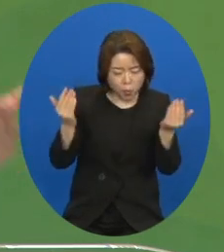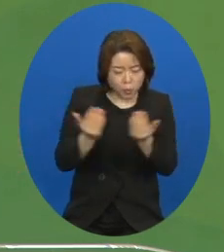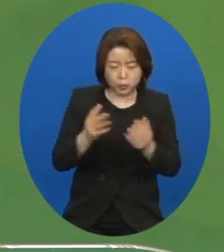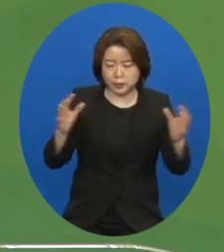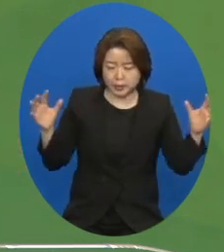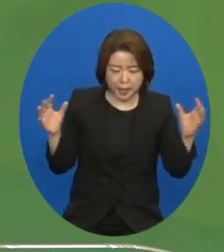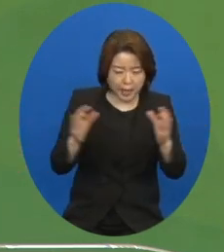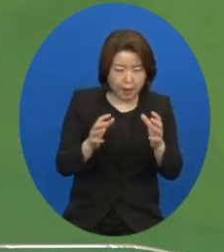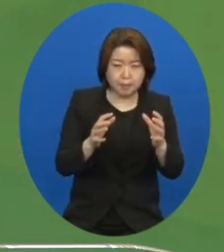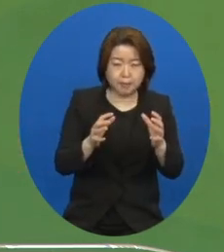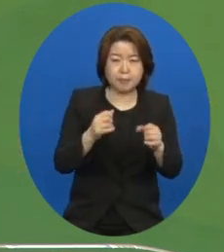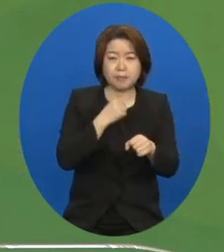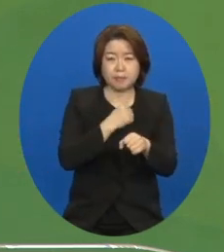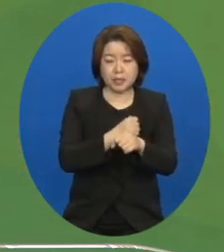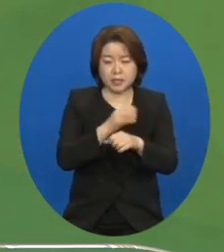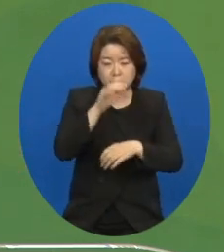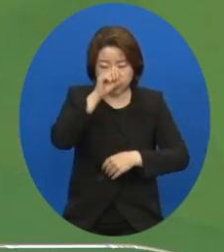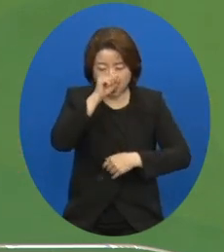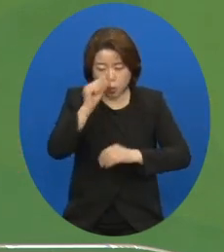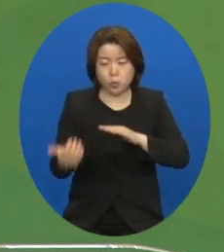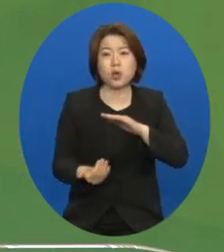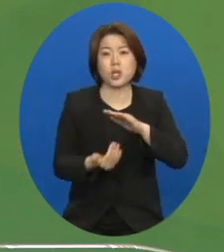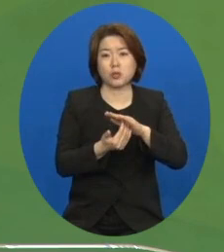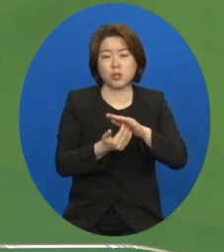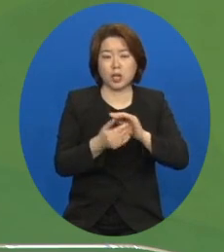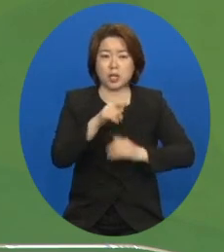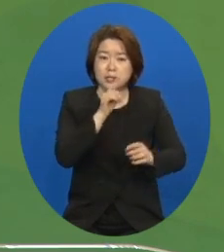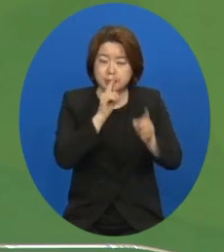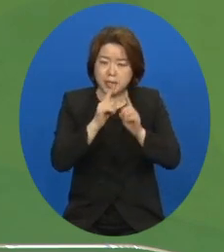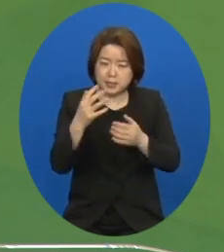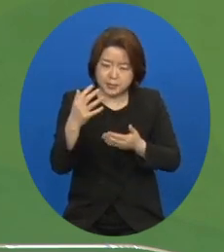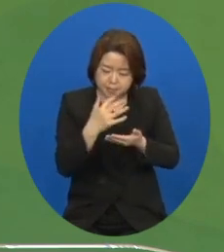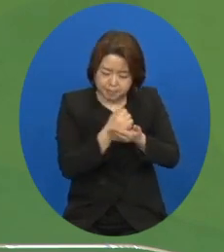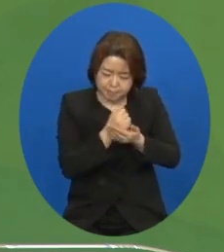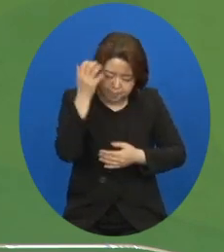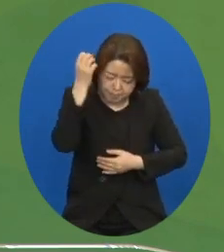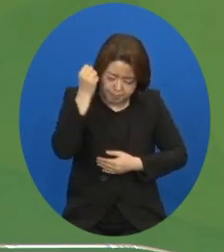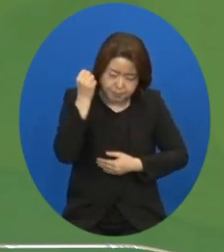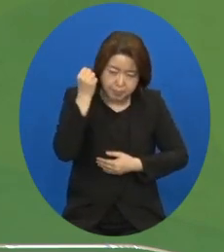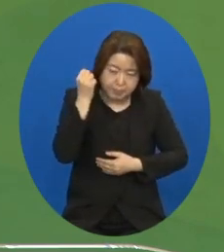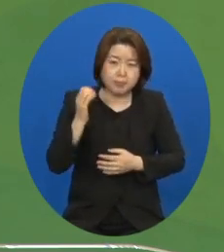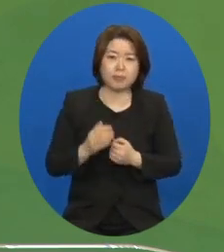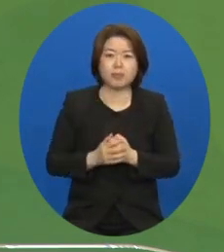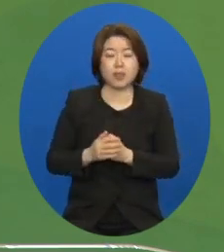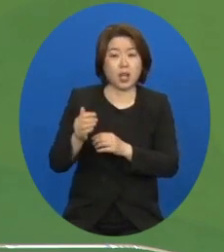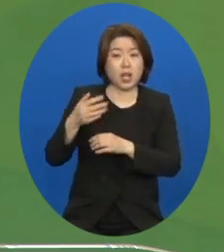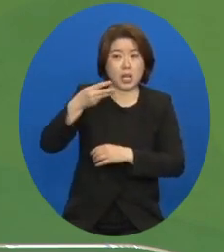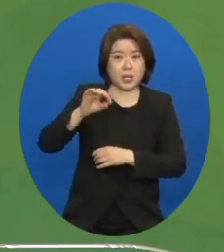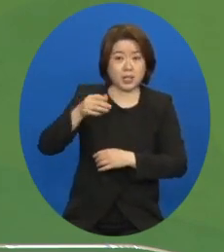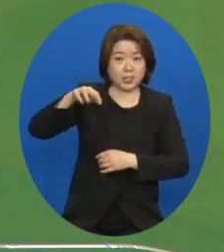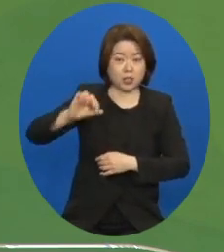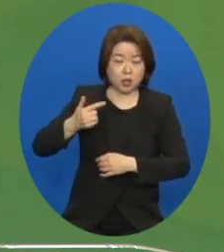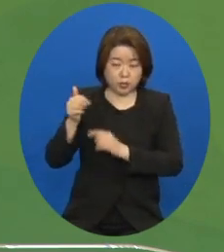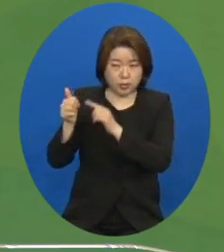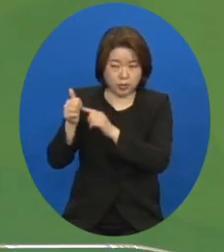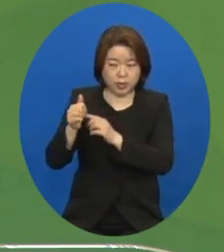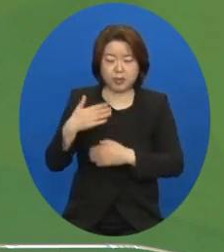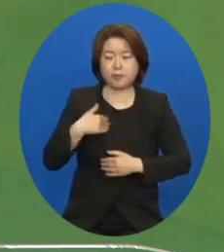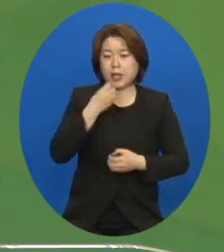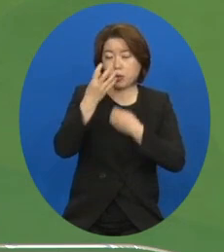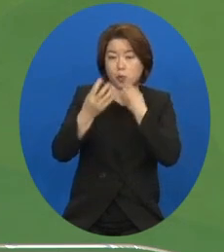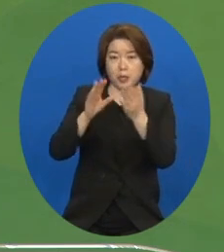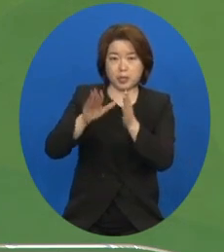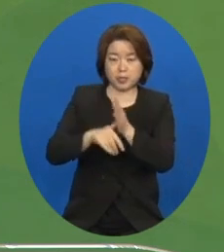합력하여 선을 이룬다. 그 말씀을 붙잡았어요. 그가 고백했습니다. 내가 실패했을